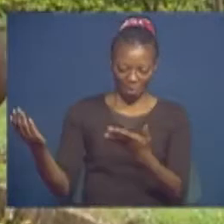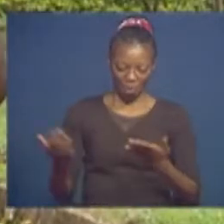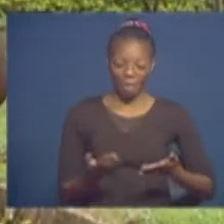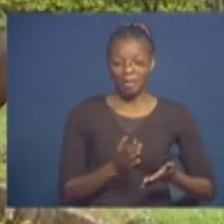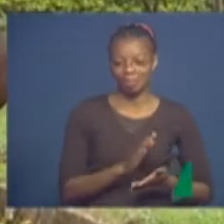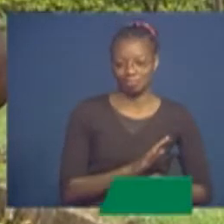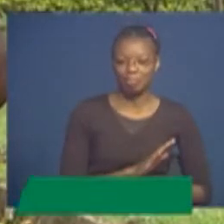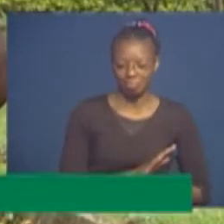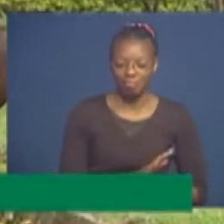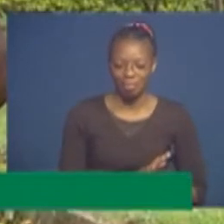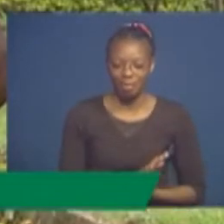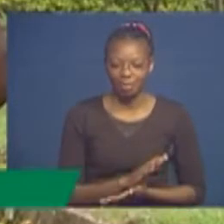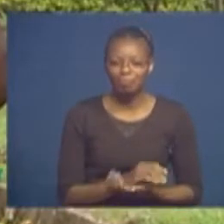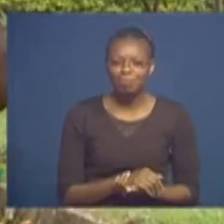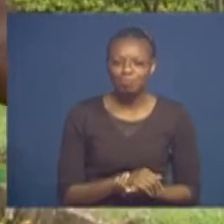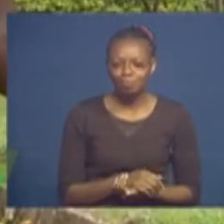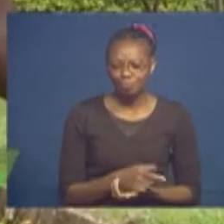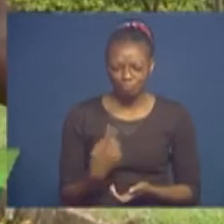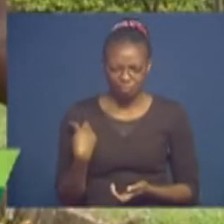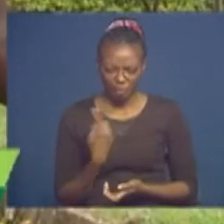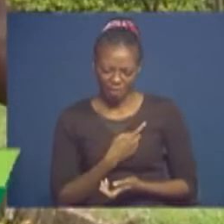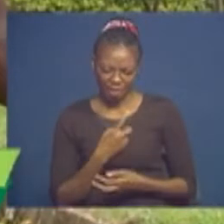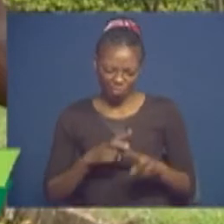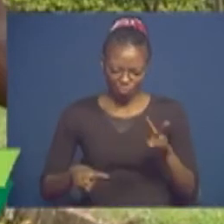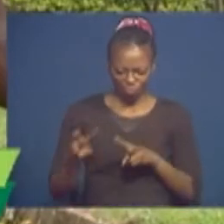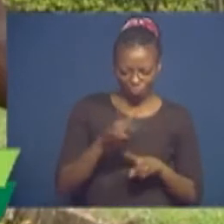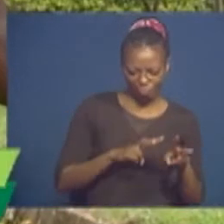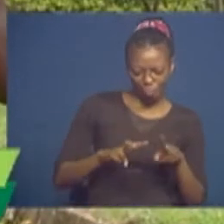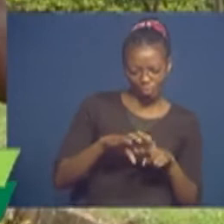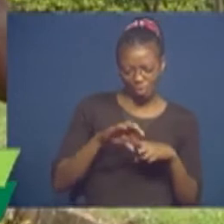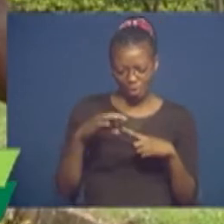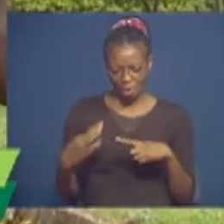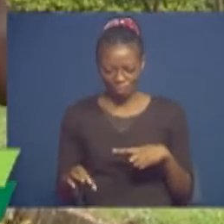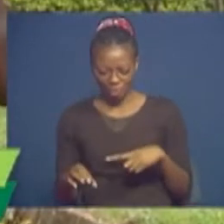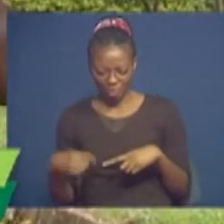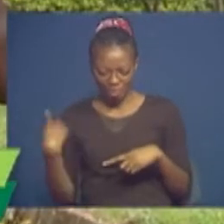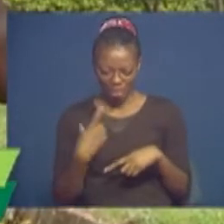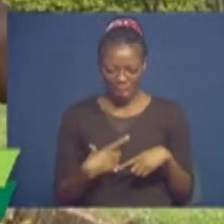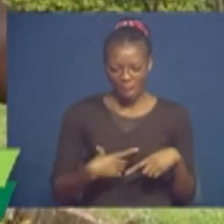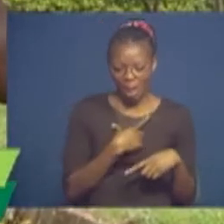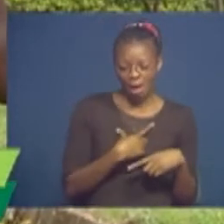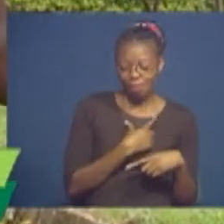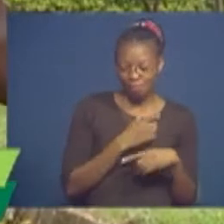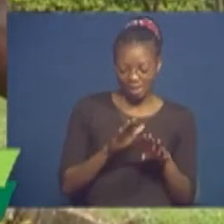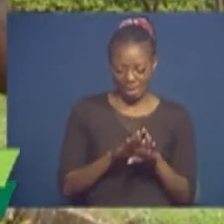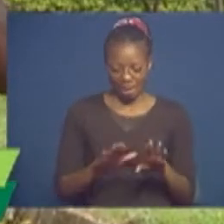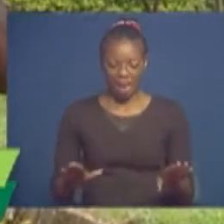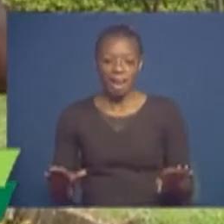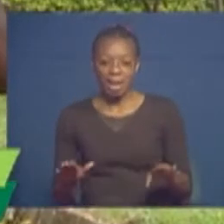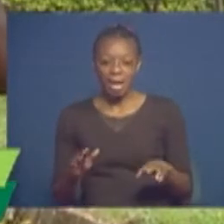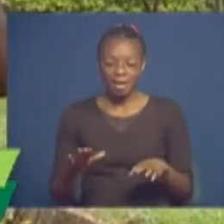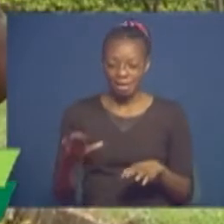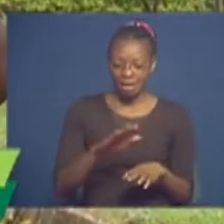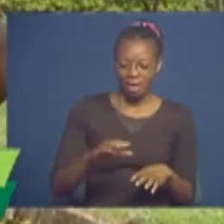Karibu tena mpenzi mtazamaji. Tukiwa tunaangazia mboga, tulizuru shamba moja huko Mkulima ili wateja wao